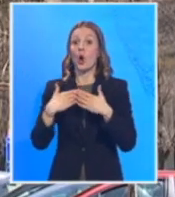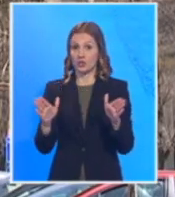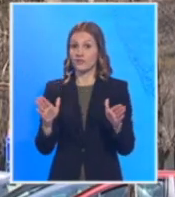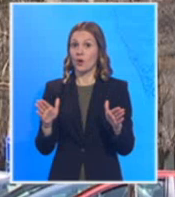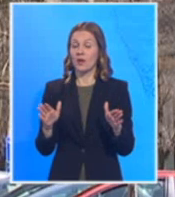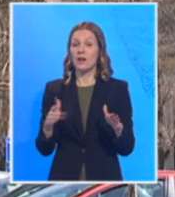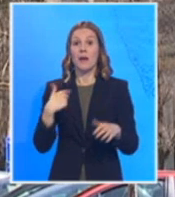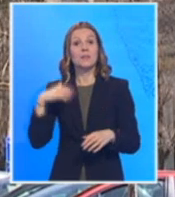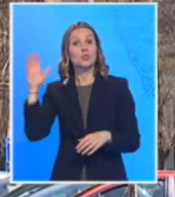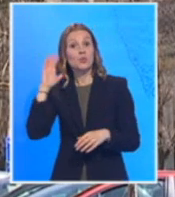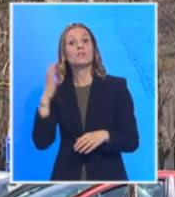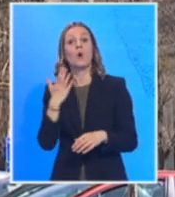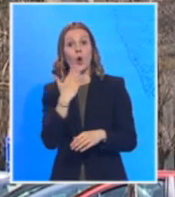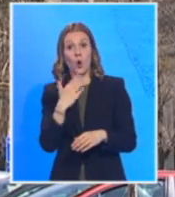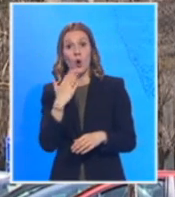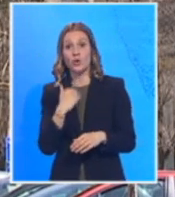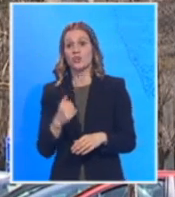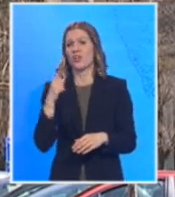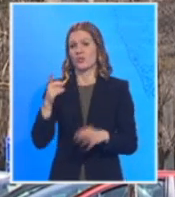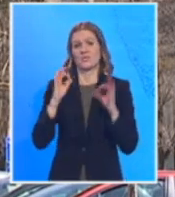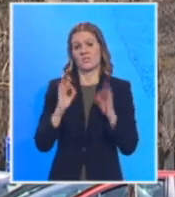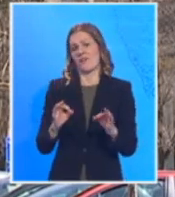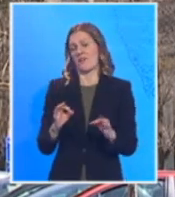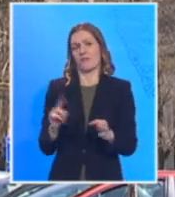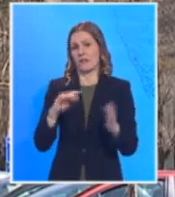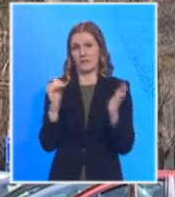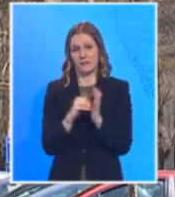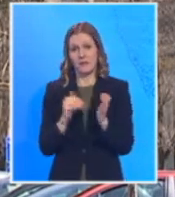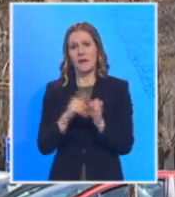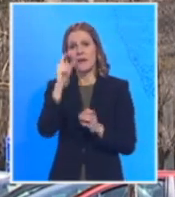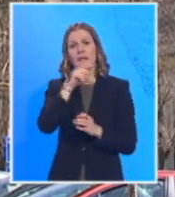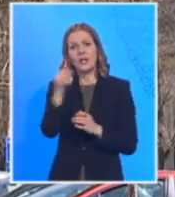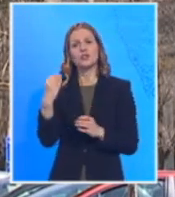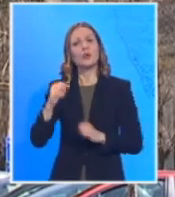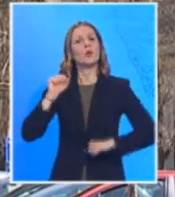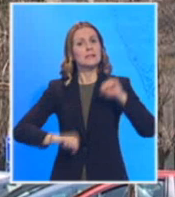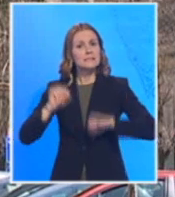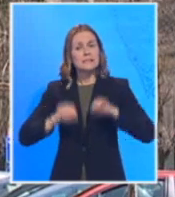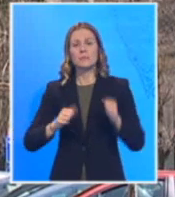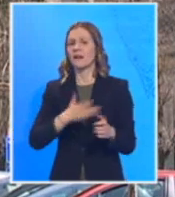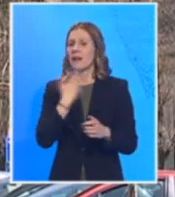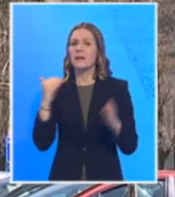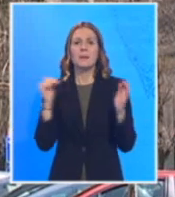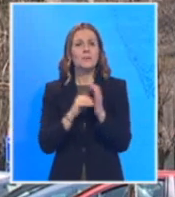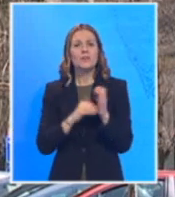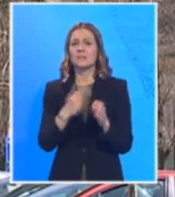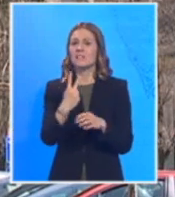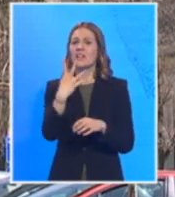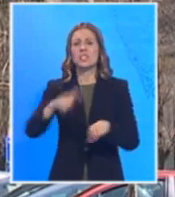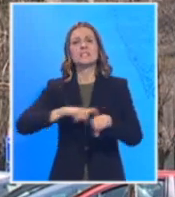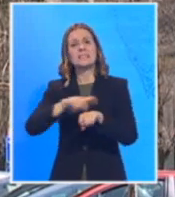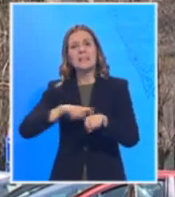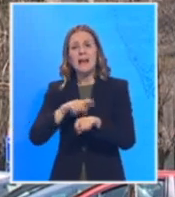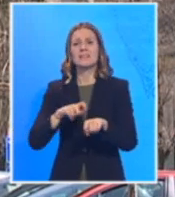smo dobili informaciju od oče, su one poslednja stvar koja je potrebna. Građani su vrlo disciplinovani, nemam nikakve potrebe za uvođenje 24